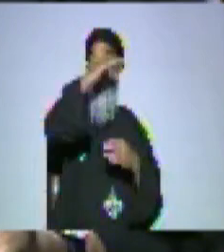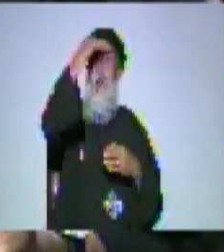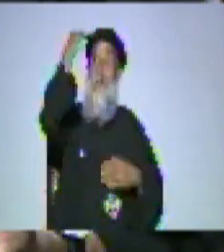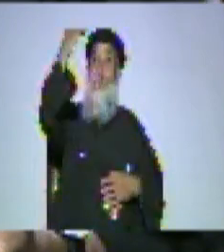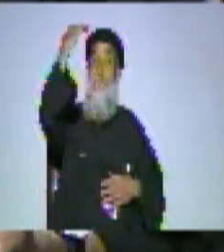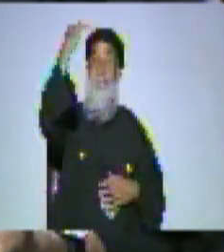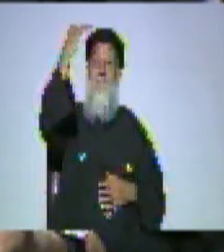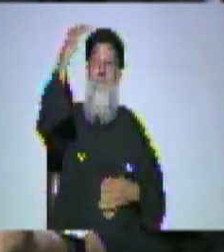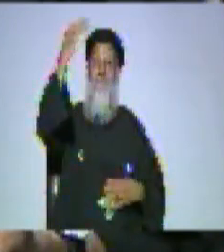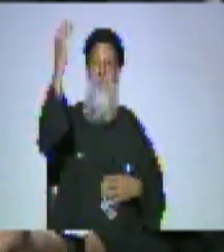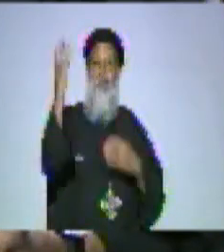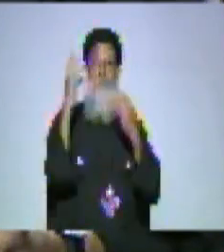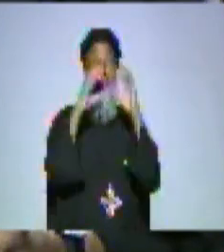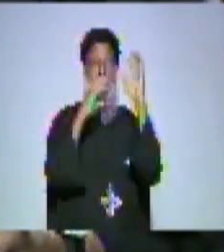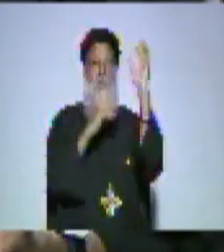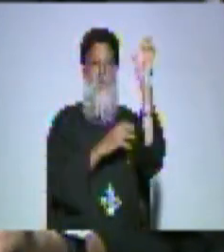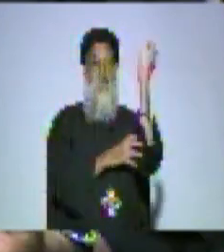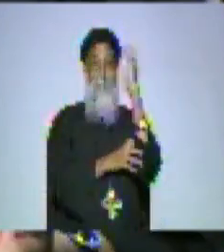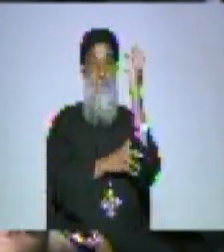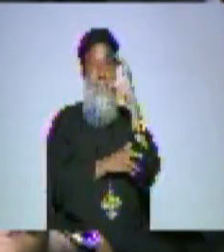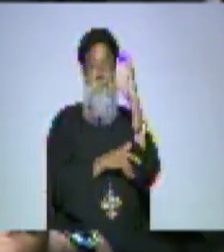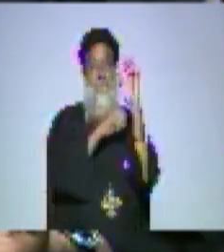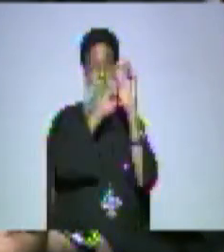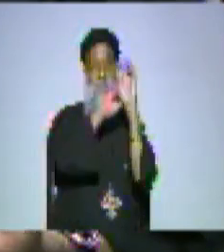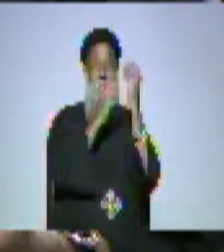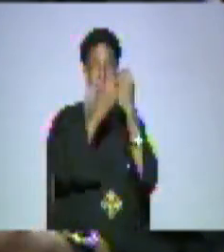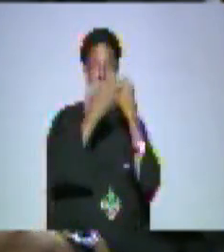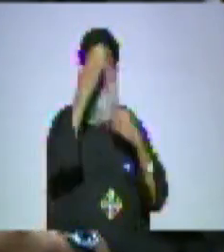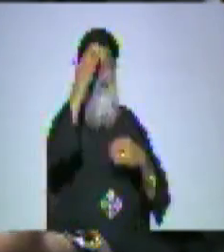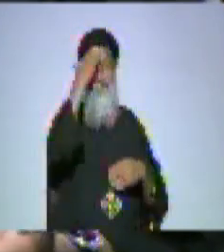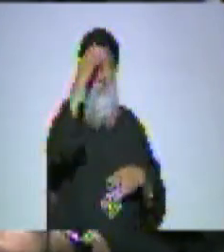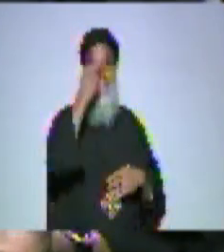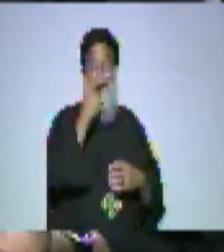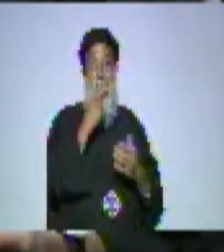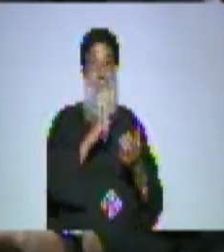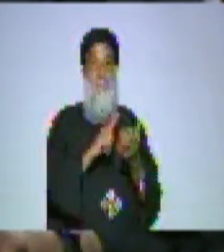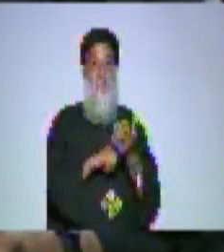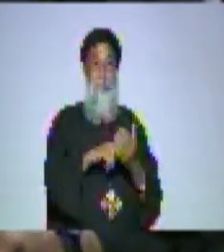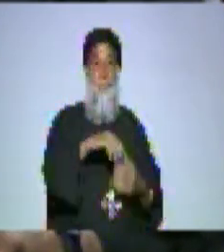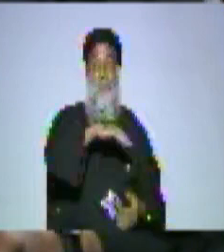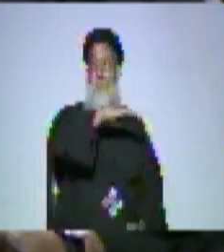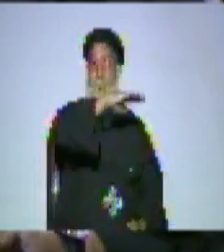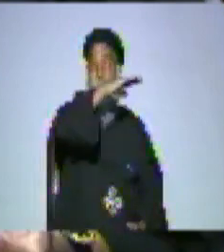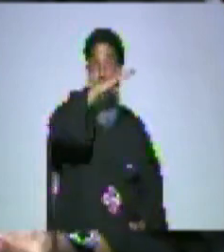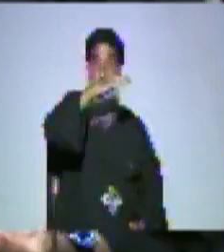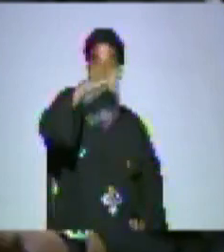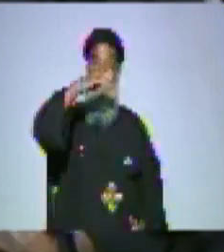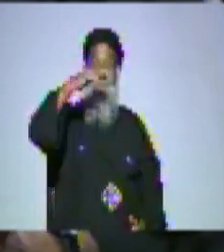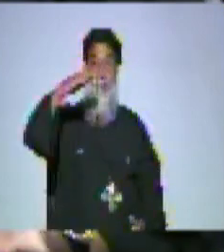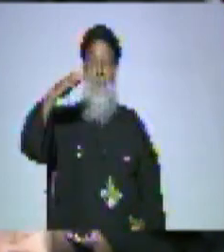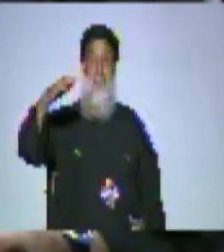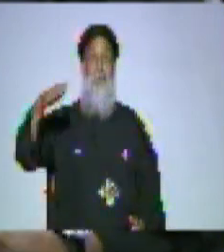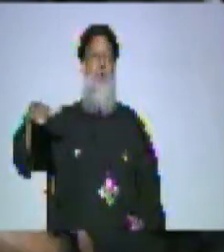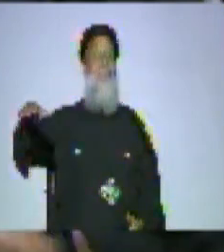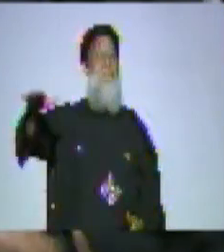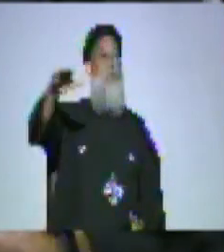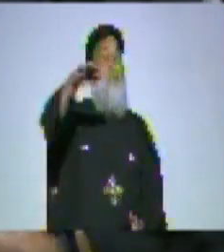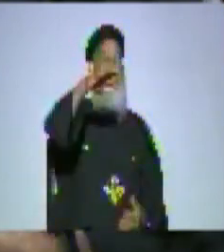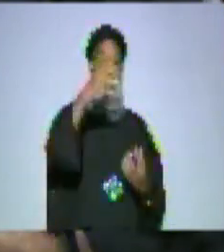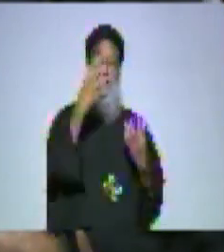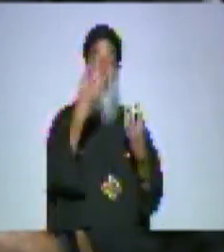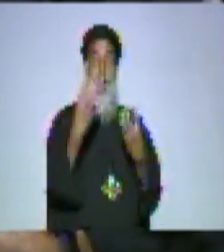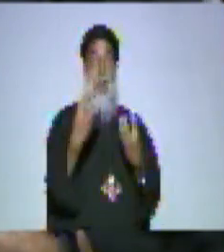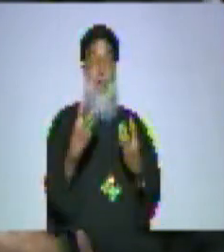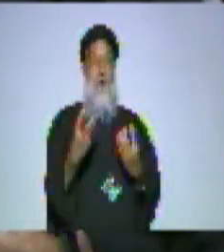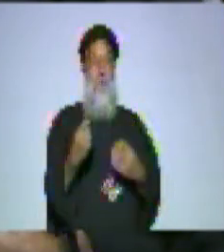وثمرات الارض في هذه السنه باركها المقصود باهويه السماء يعني الجو المناسب يا